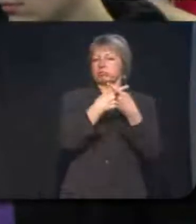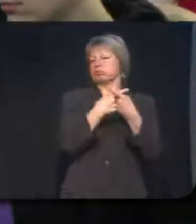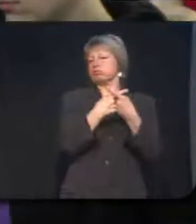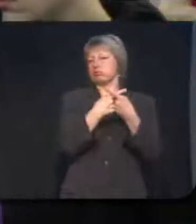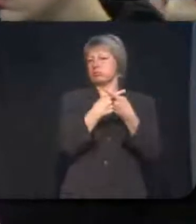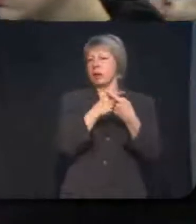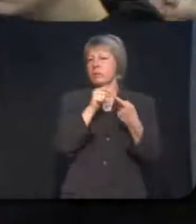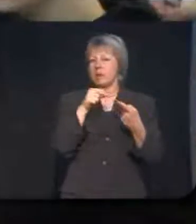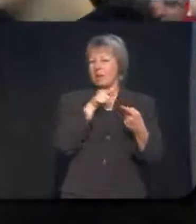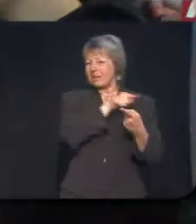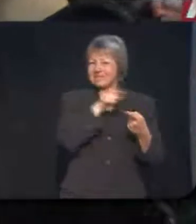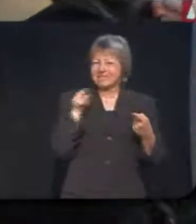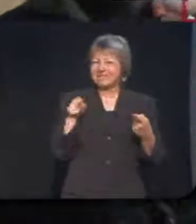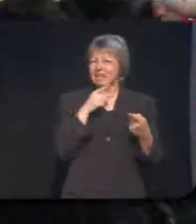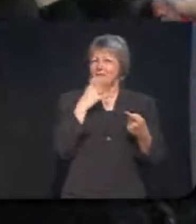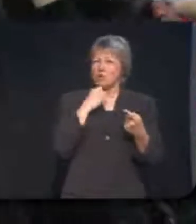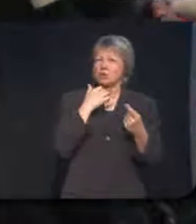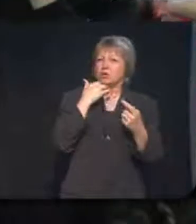geht